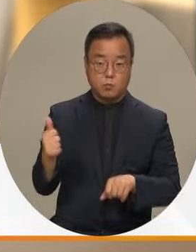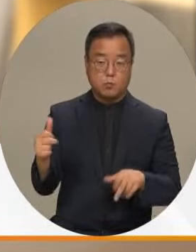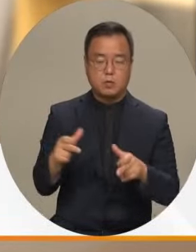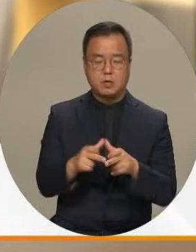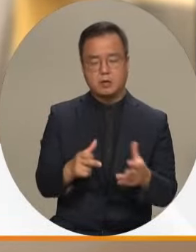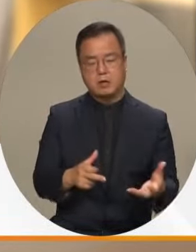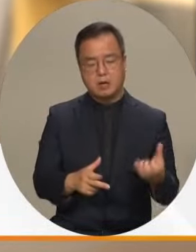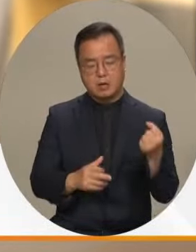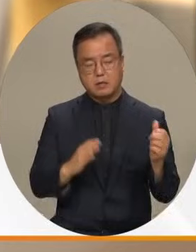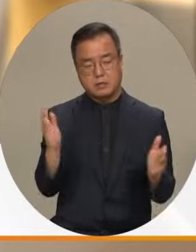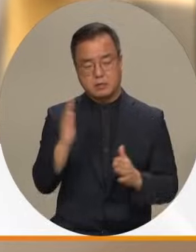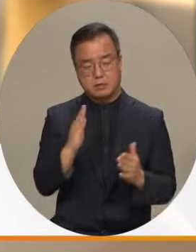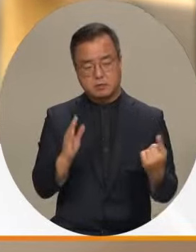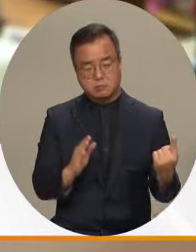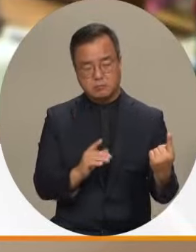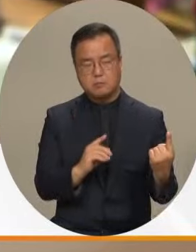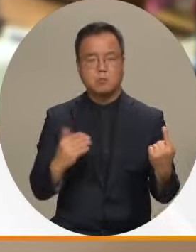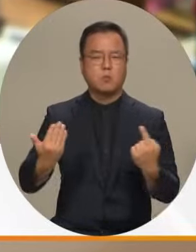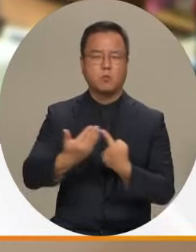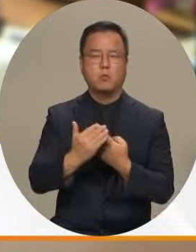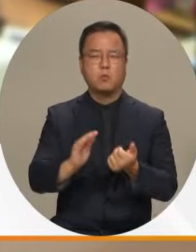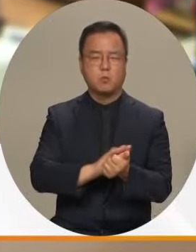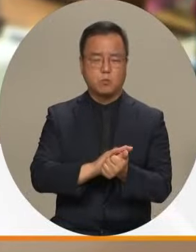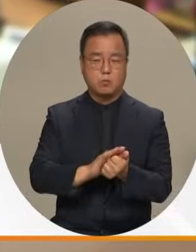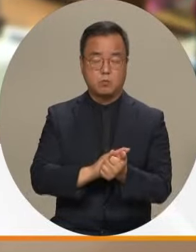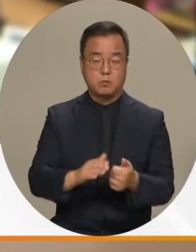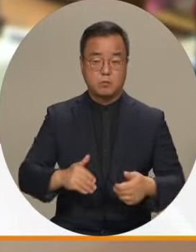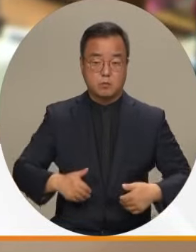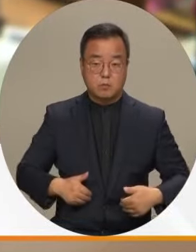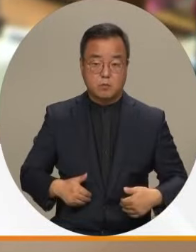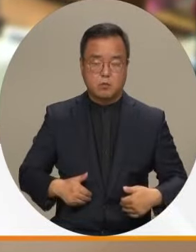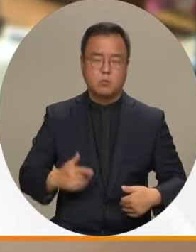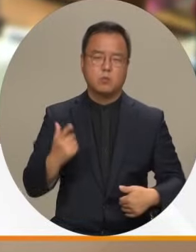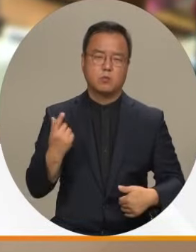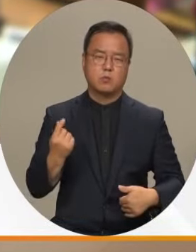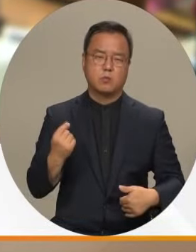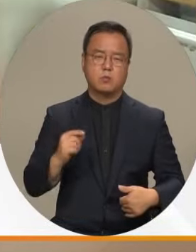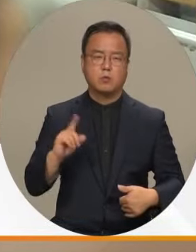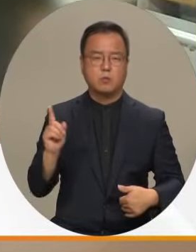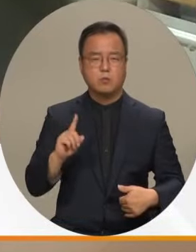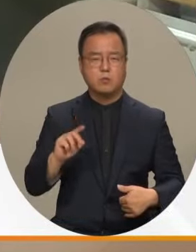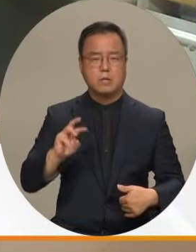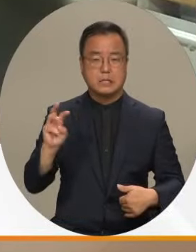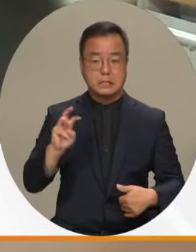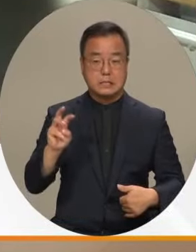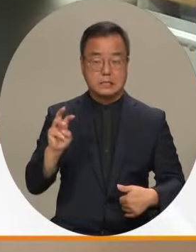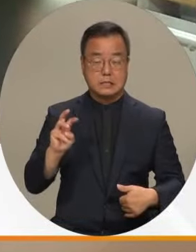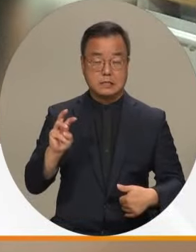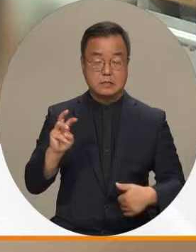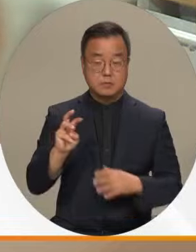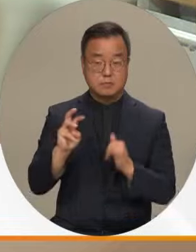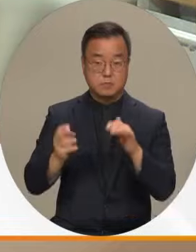있는 학생을 함께 이렇게 돌봐야 하는 상황이다 보니까 그런 대략 뭐 30명을 넘는